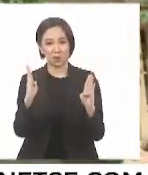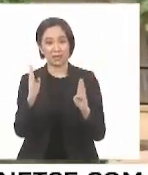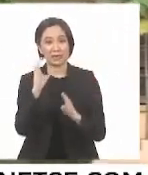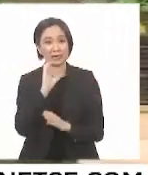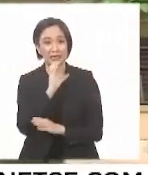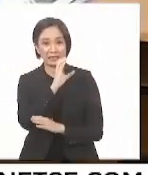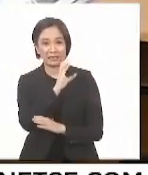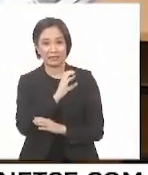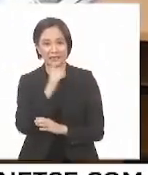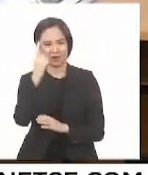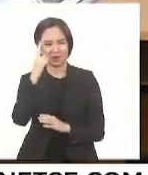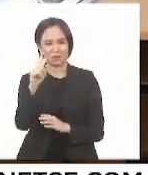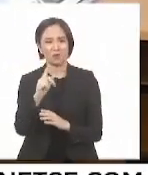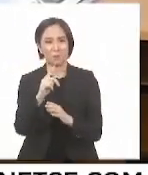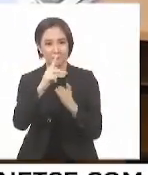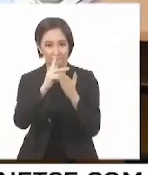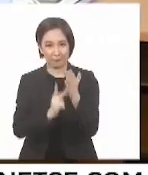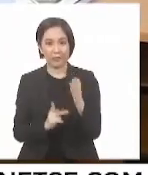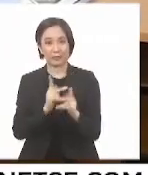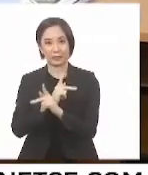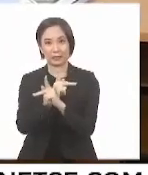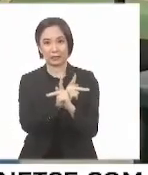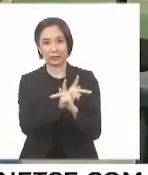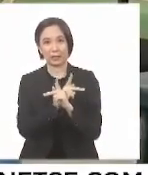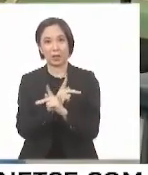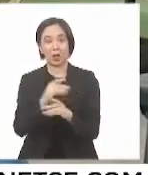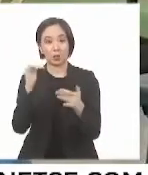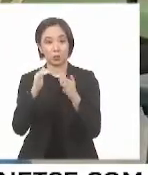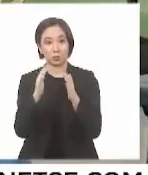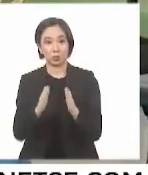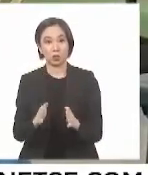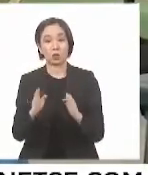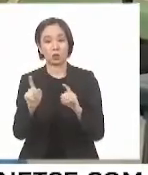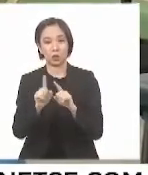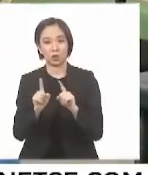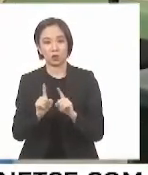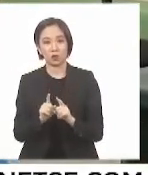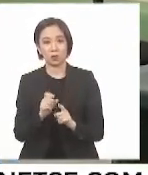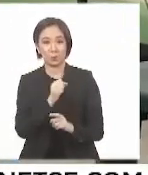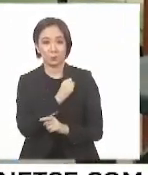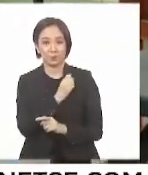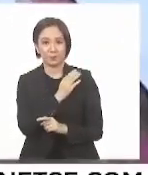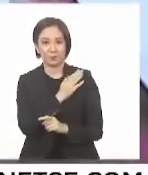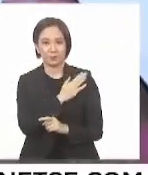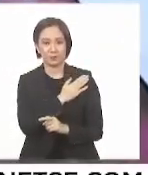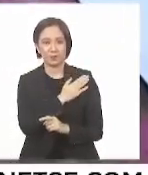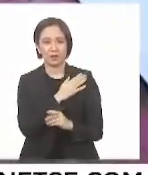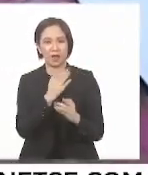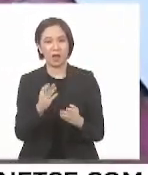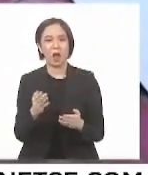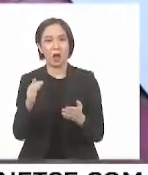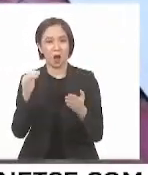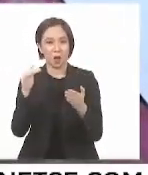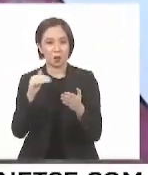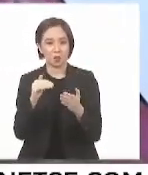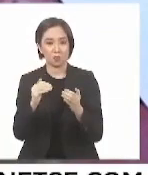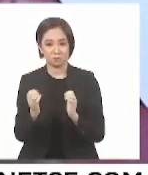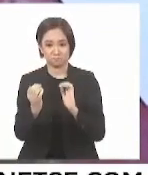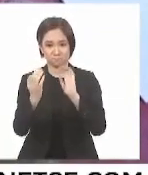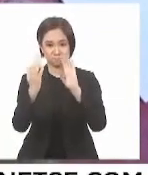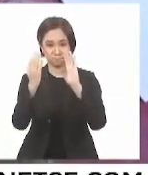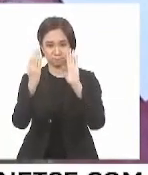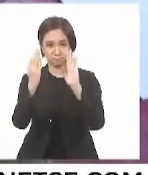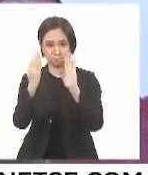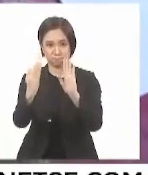ng pag-iingat. Kapwa naman iginiit ng mga guro at ni Duterte na may pag-aaral na ang face-to-face classes ang pinakamabisang paraan